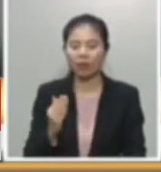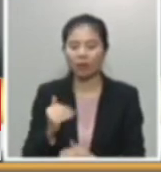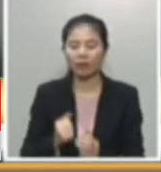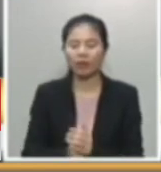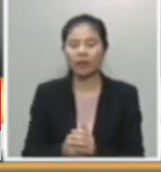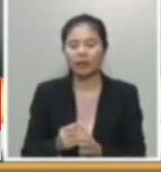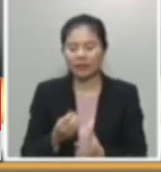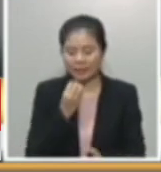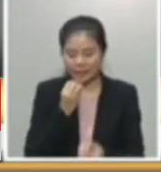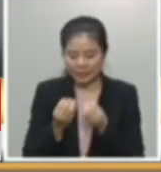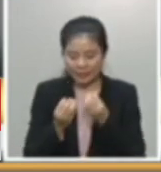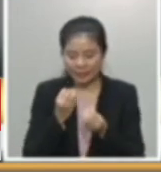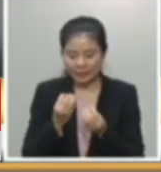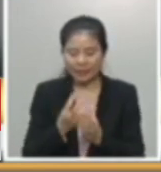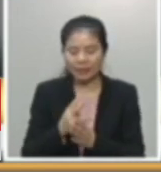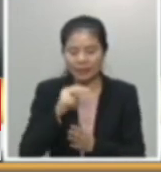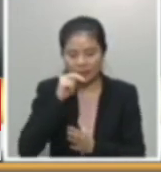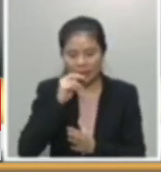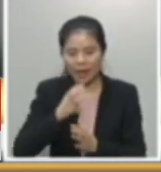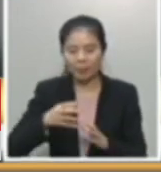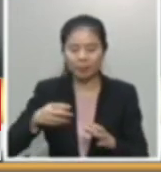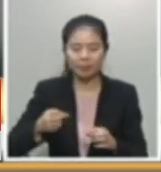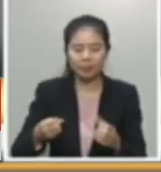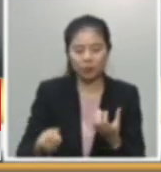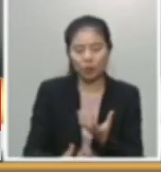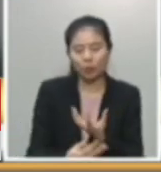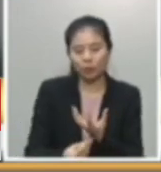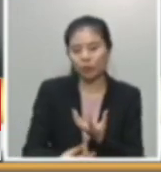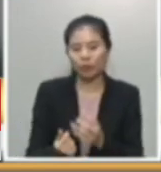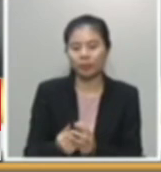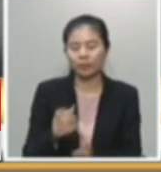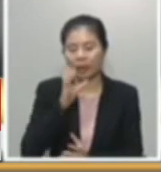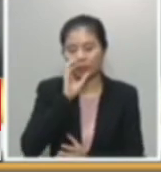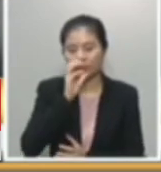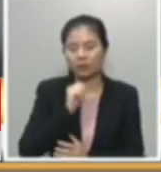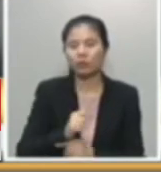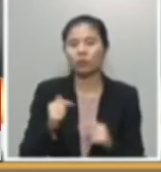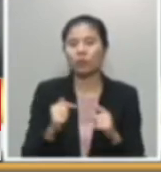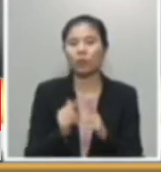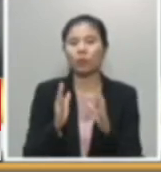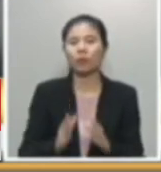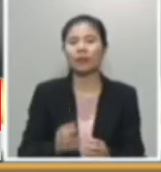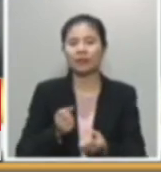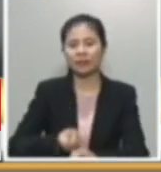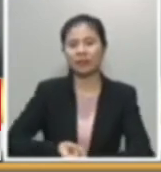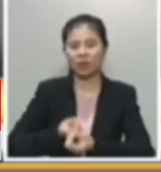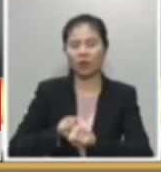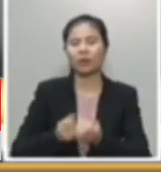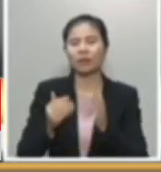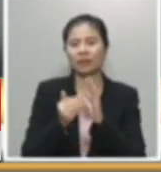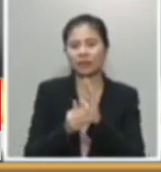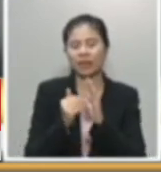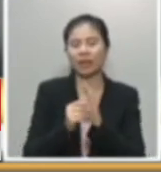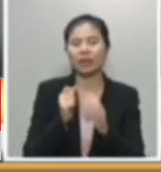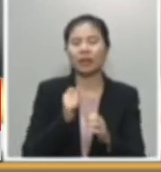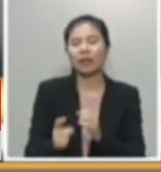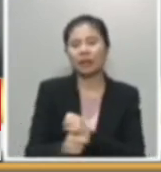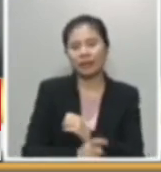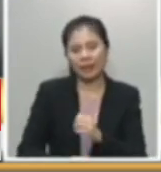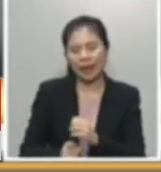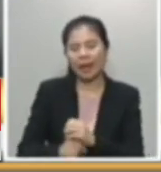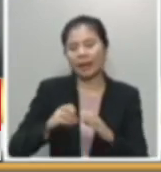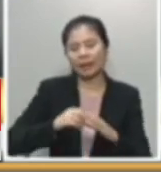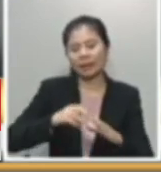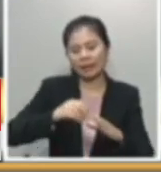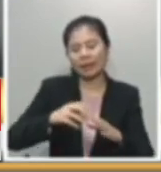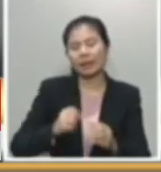าเลี้ยงชีพโดยสุจริตโดยเฉพาะเกษตรกรในภาคอีสานต้องการทำนาปีละ2ครั้งค่ะอยาก